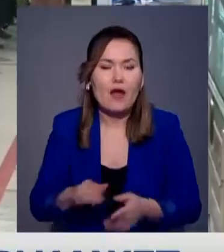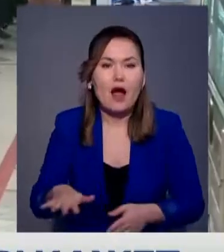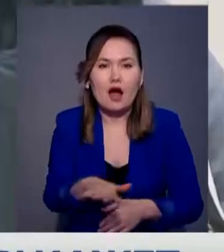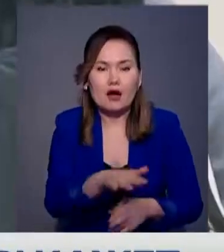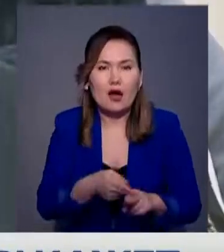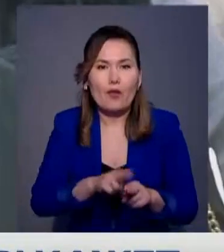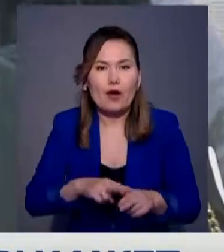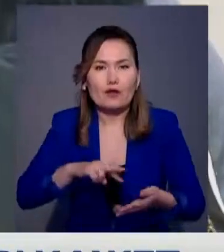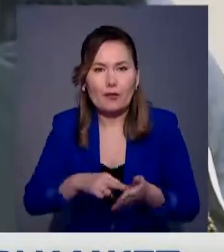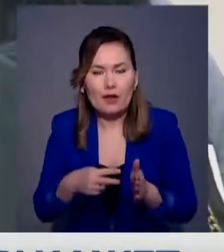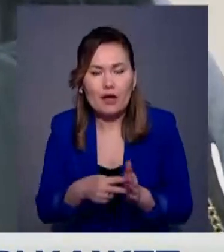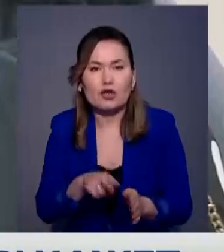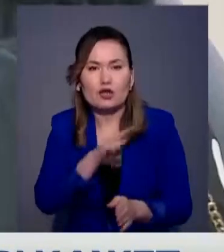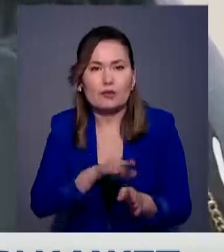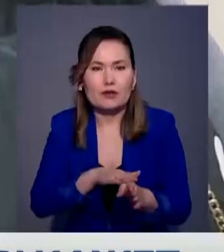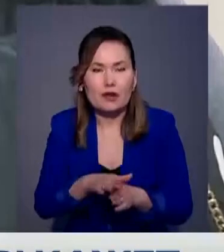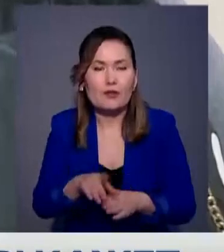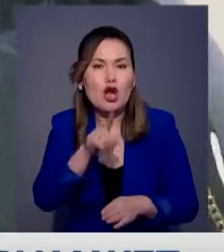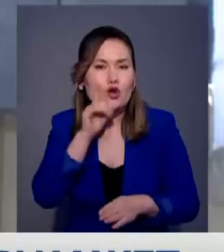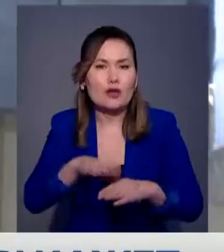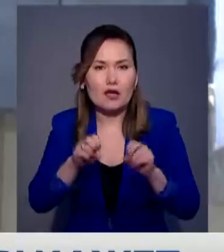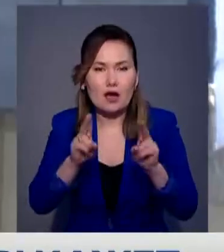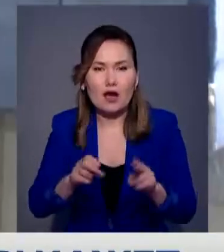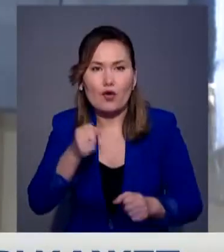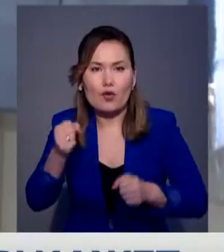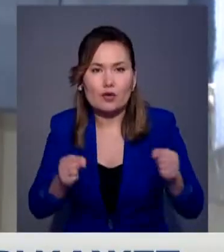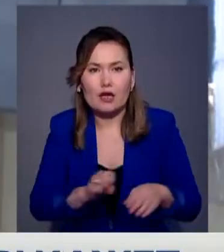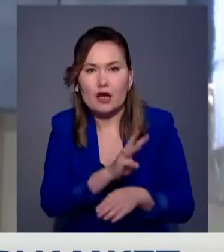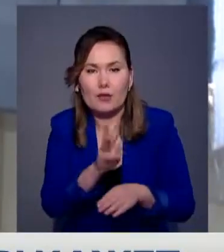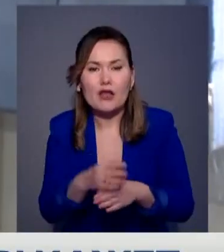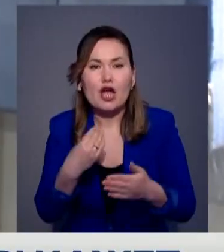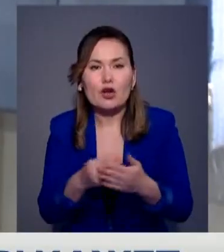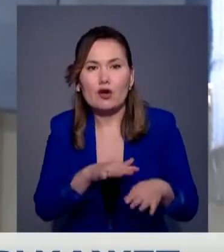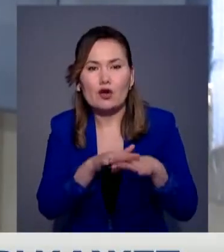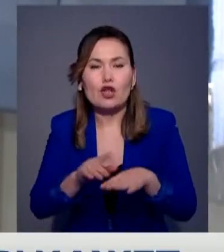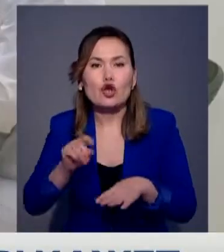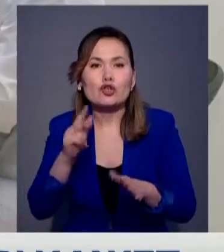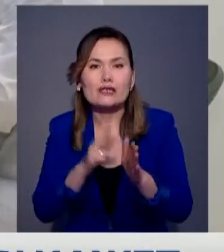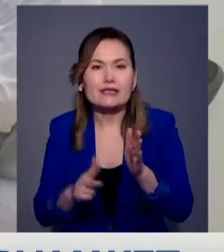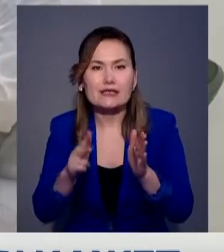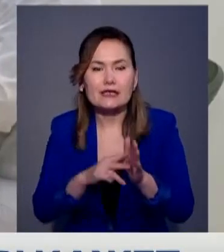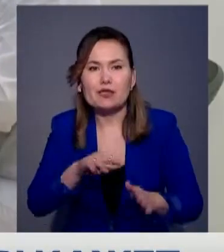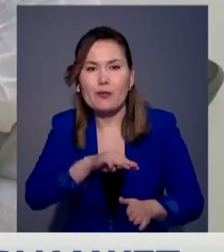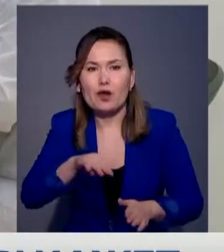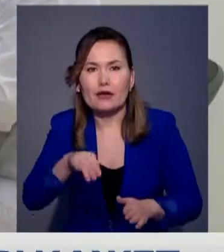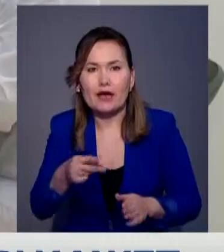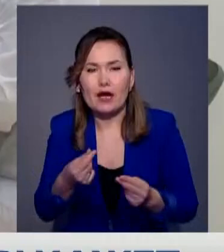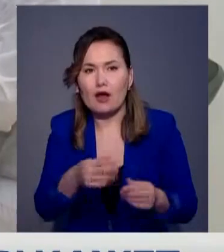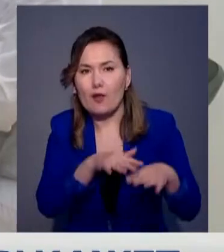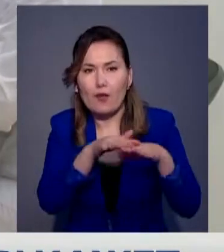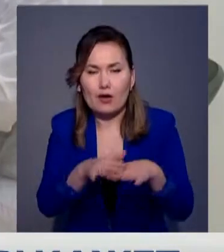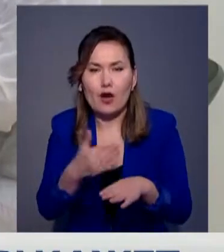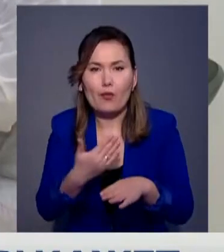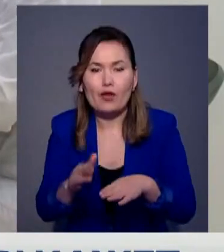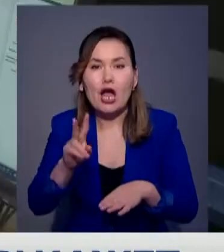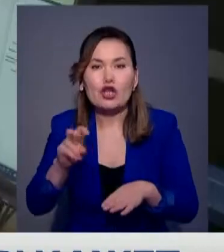кешенді шаралар қолға алынған. Жас мамандарды тұрақтандыру мақсатында жергілікті бюджеттен 188 миллион теңге көлемінде қаржы